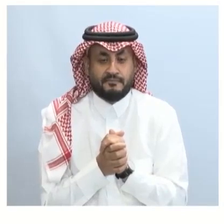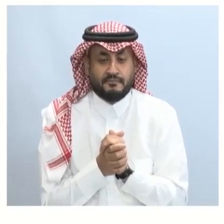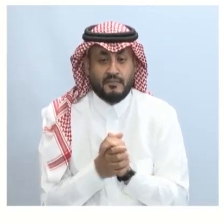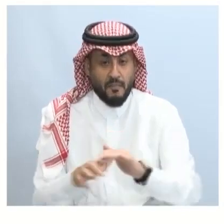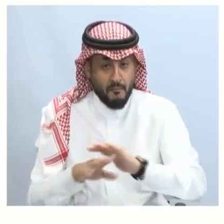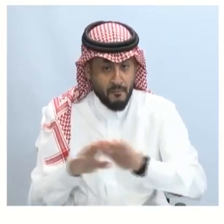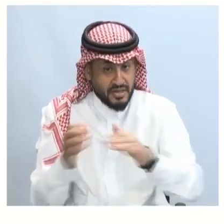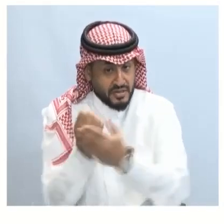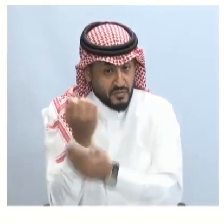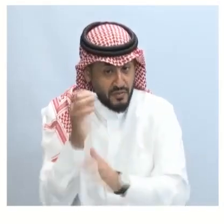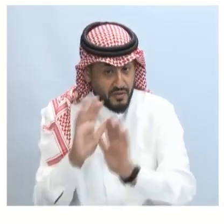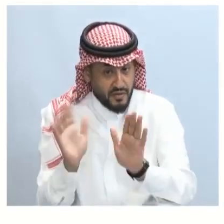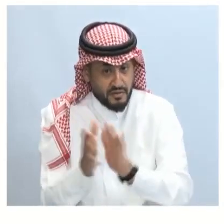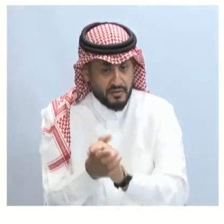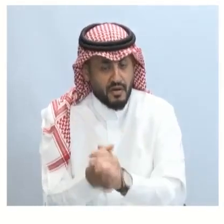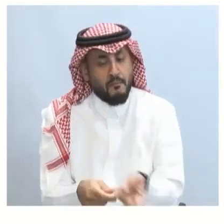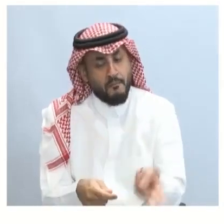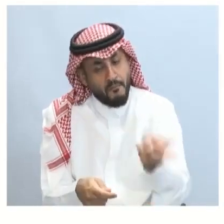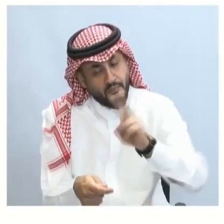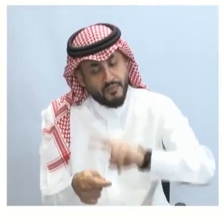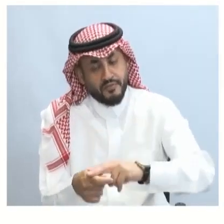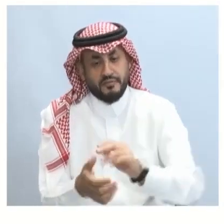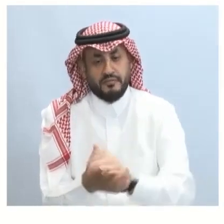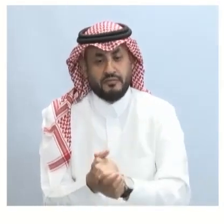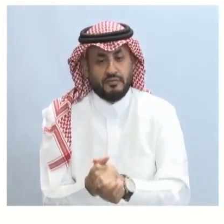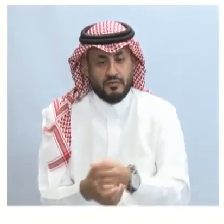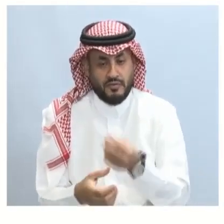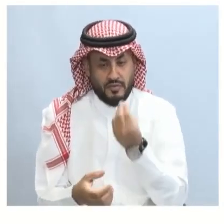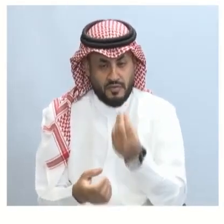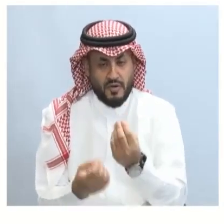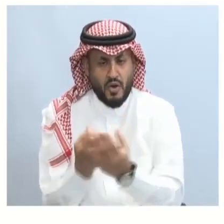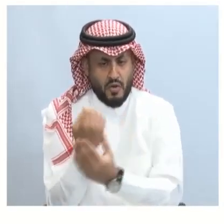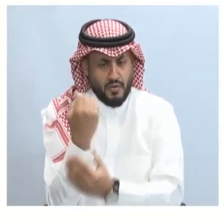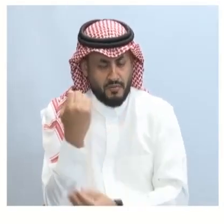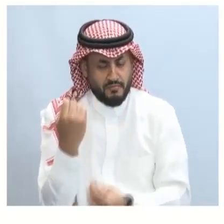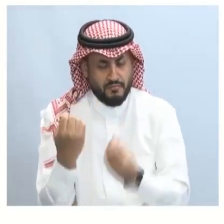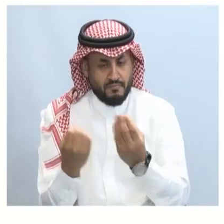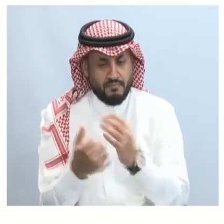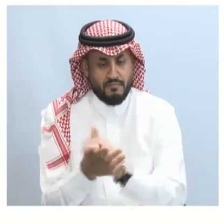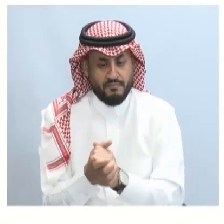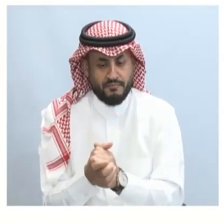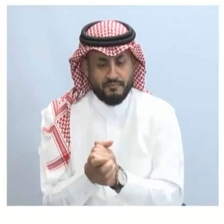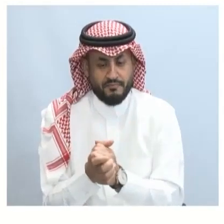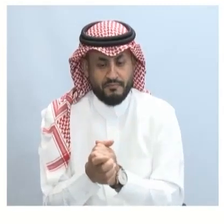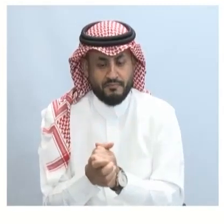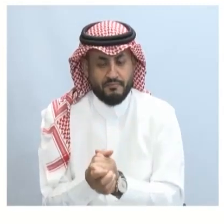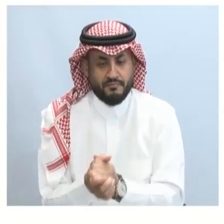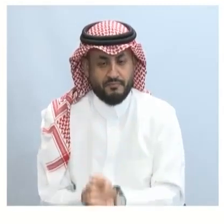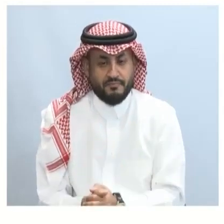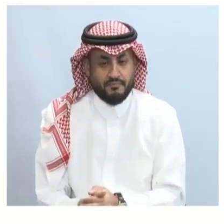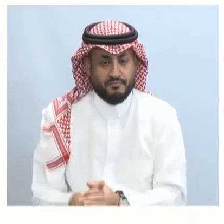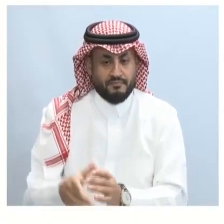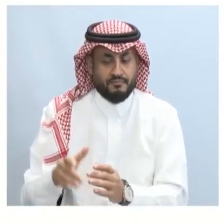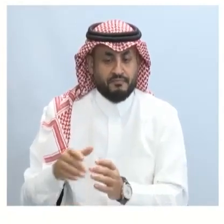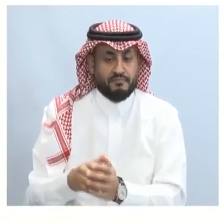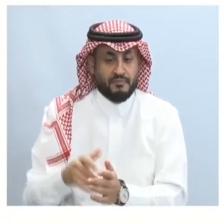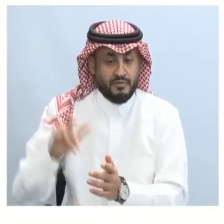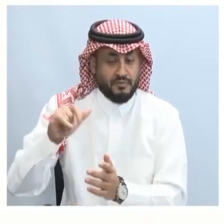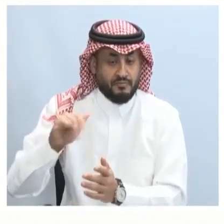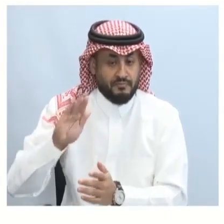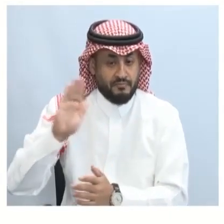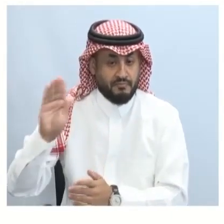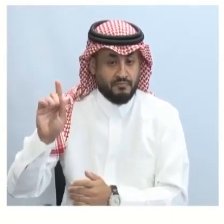يتوضا لاحظوا وانما يجيد الوضوء فيبلغ او فيبلغ